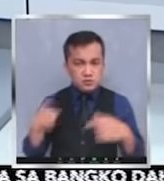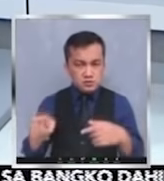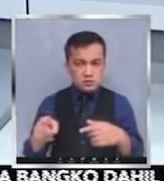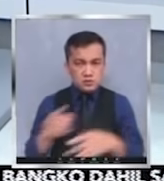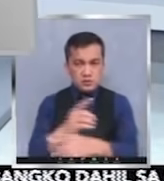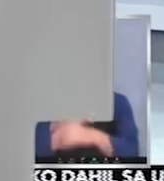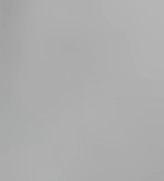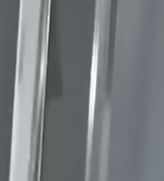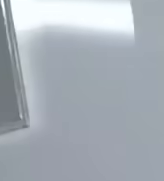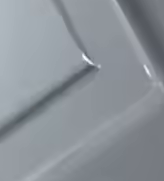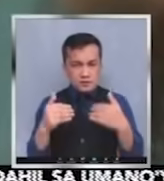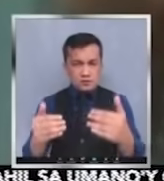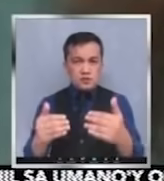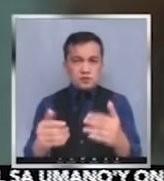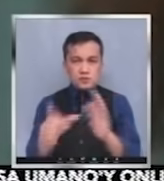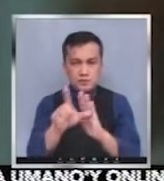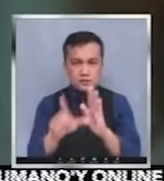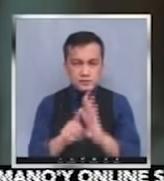June Veneracion.